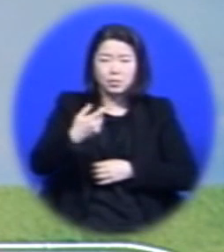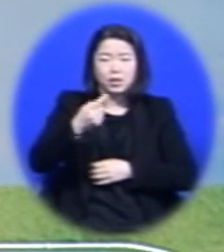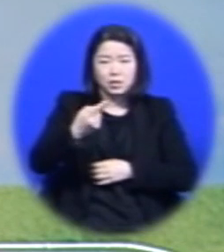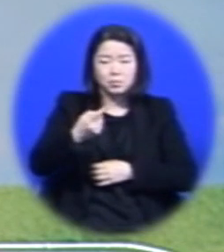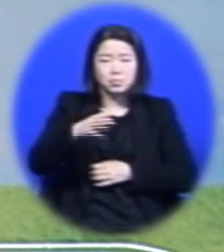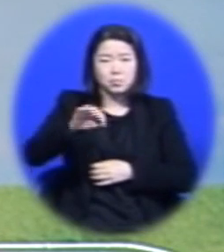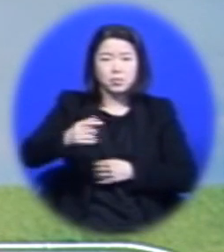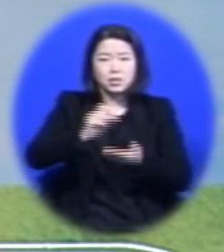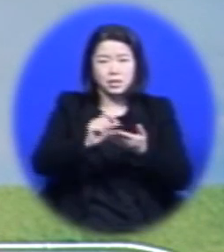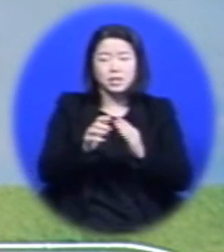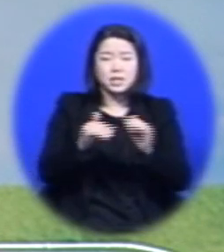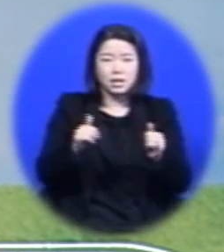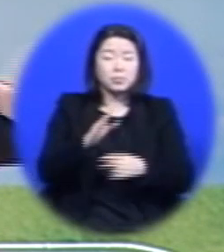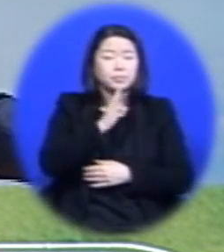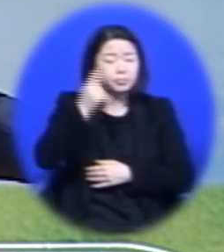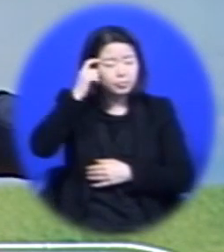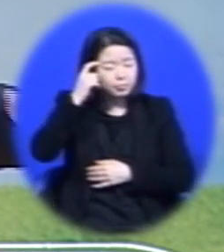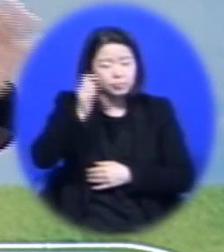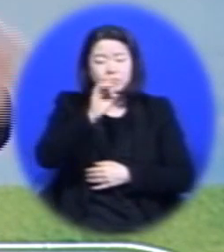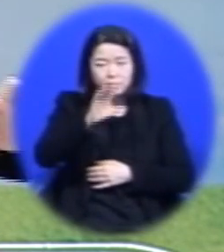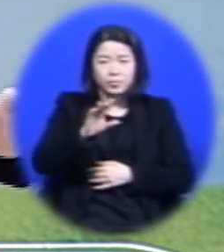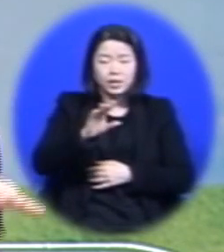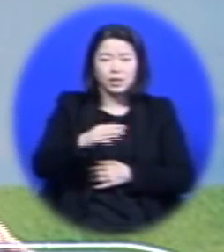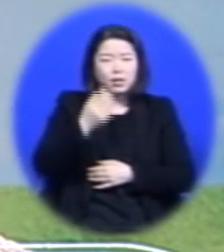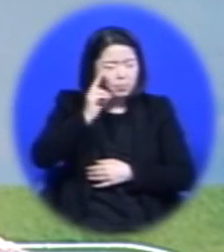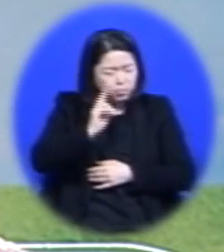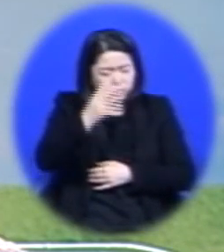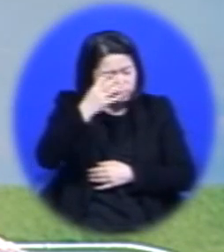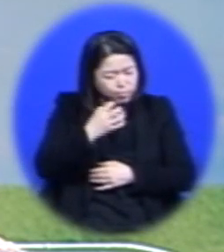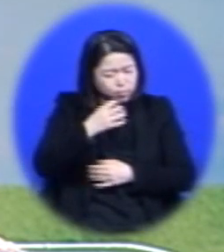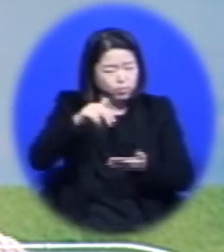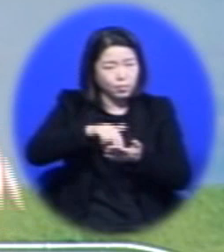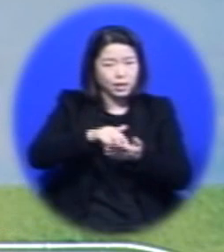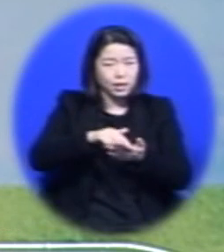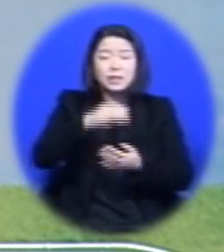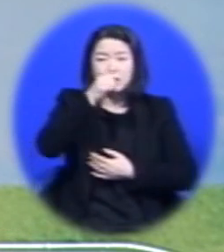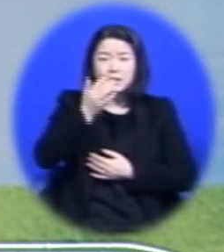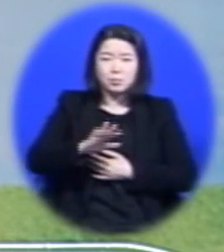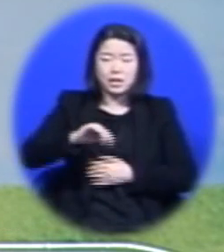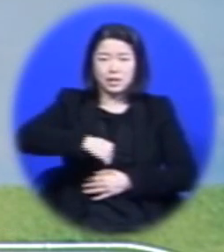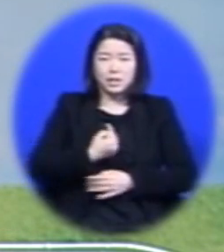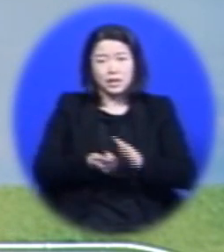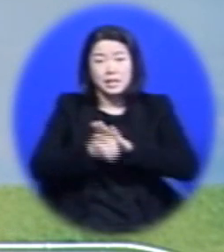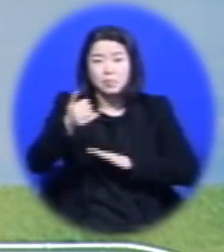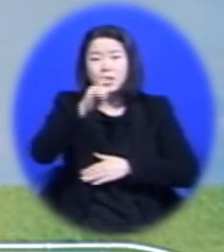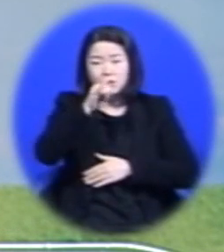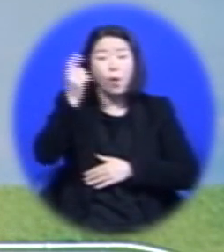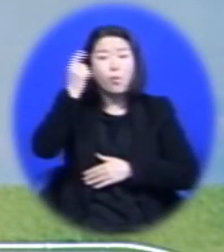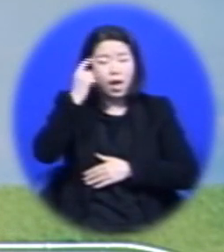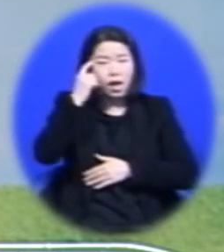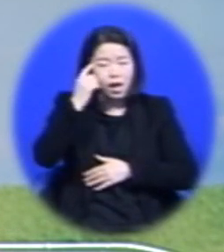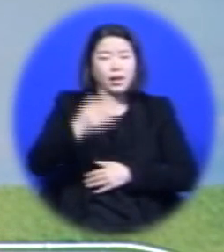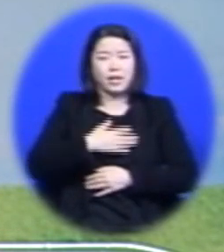기자는 정말 상상이 안되는 비참한 상황에 처해 졌는데 도 자기는 희망이 있어요 왜 나는